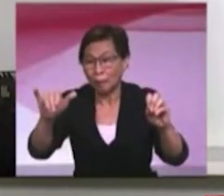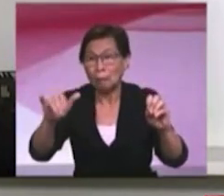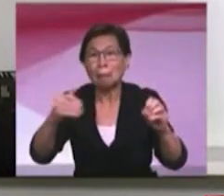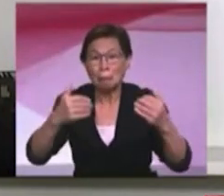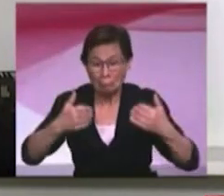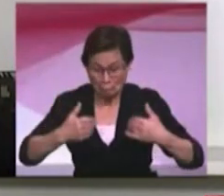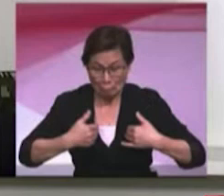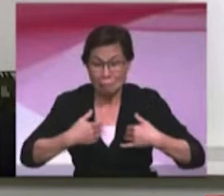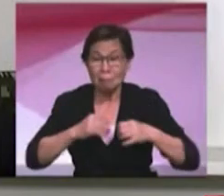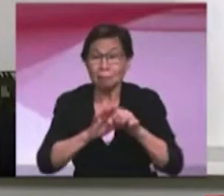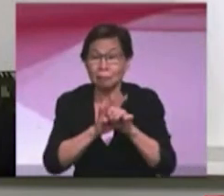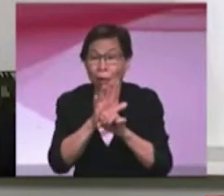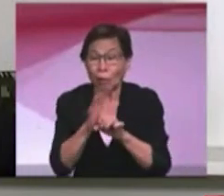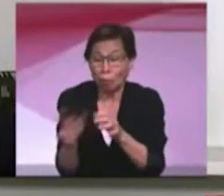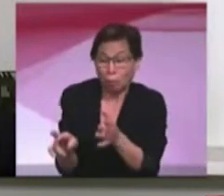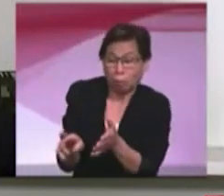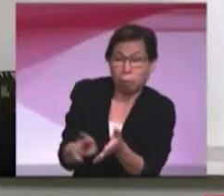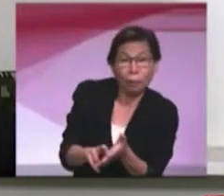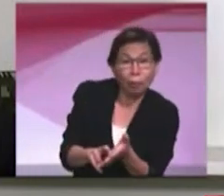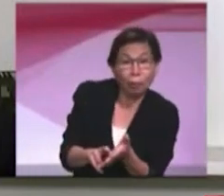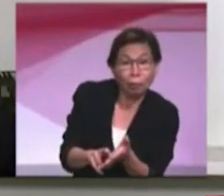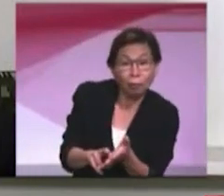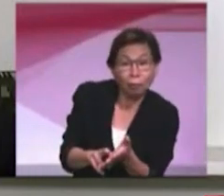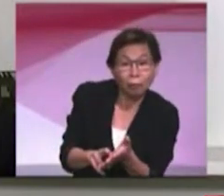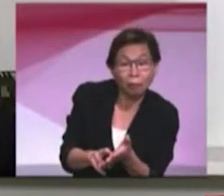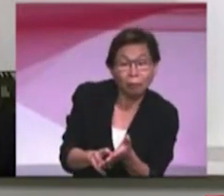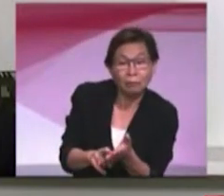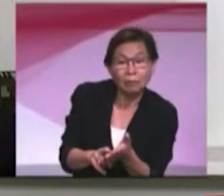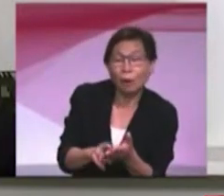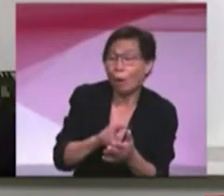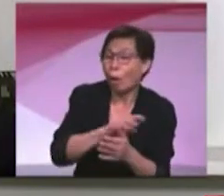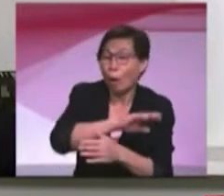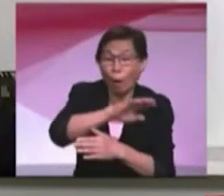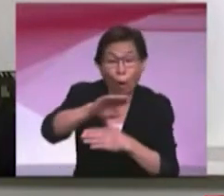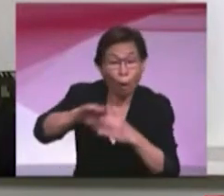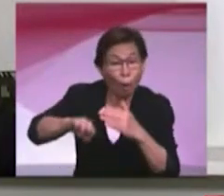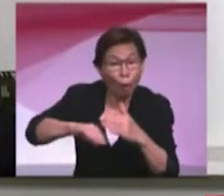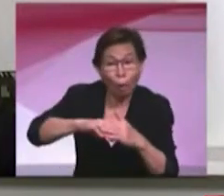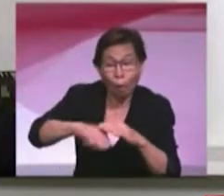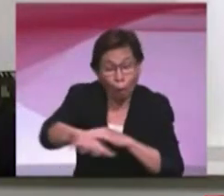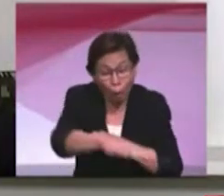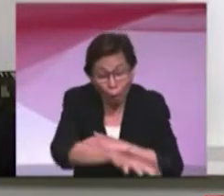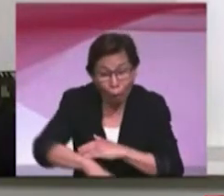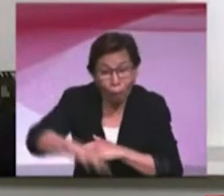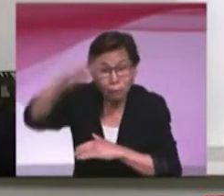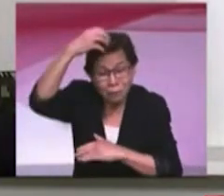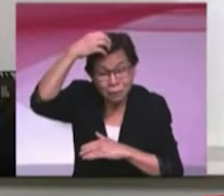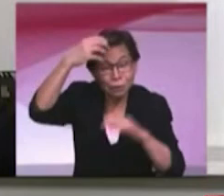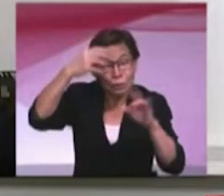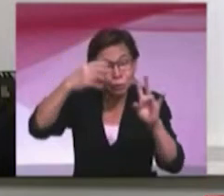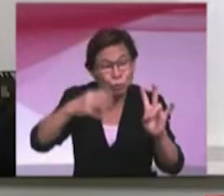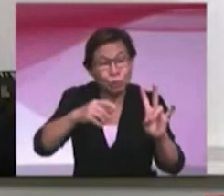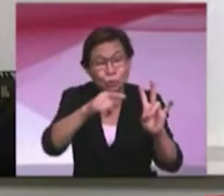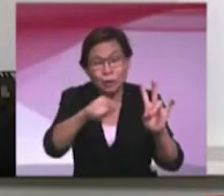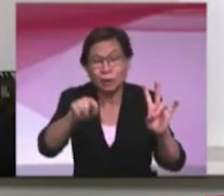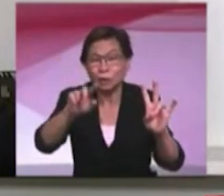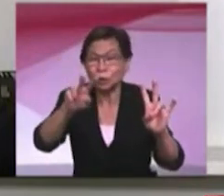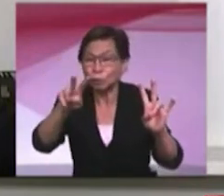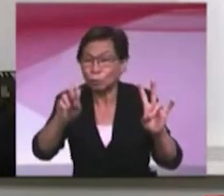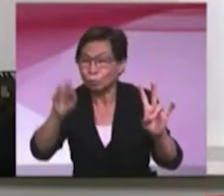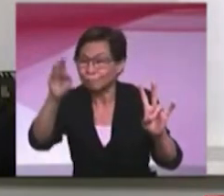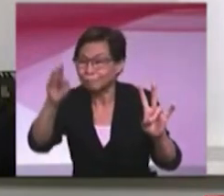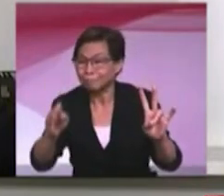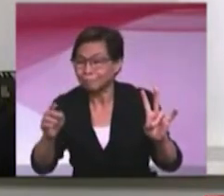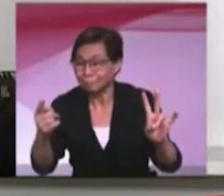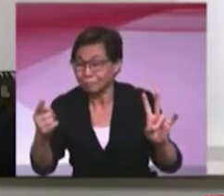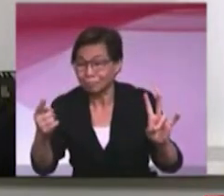50,636 kes positif COVID-19 direkodkan di seluruh negeri Selangor. Dari 7 sehingga 20